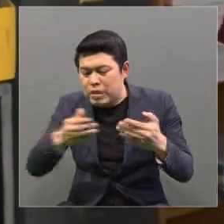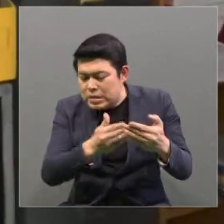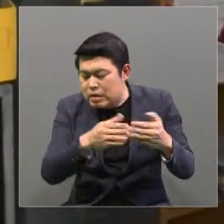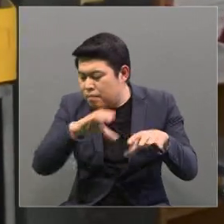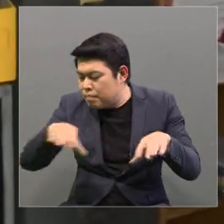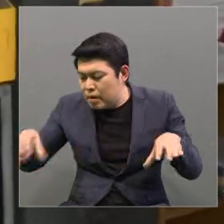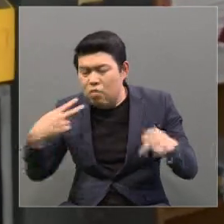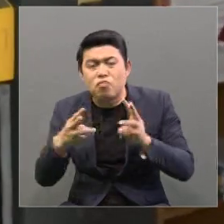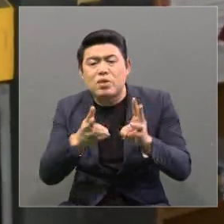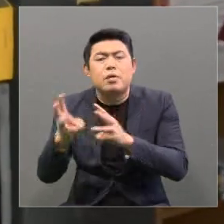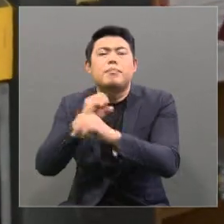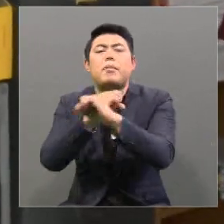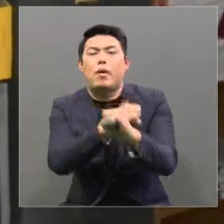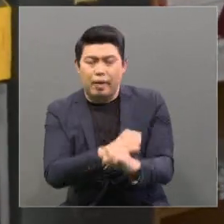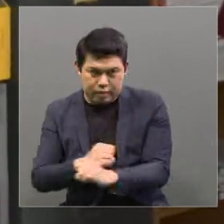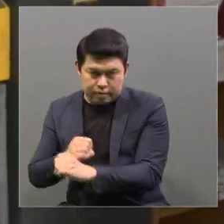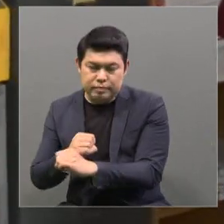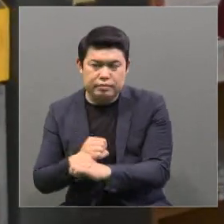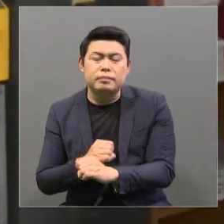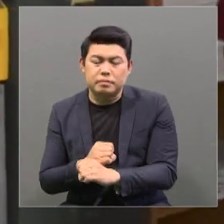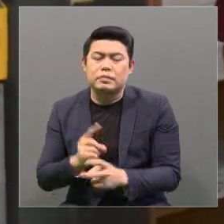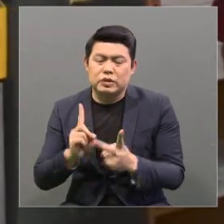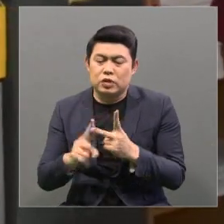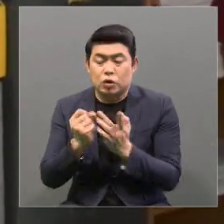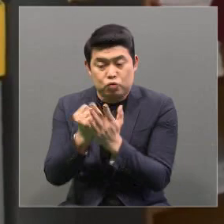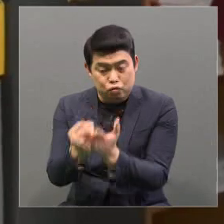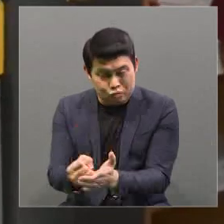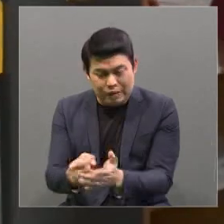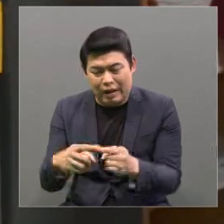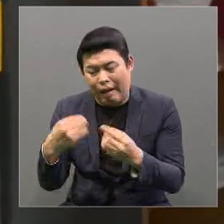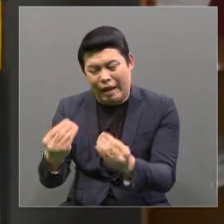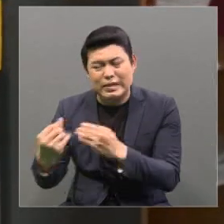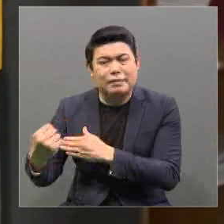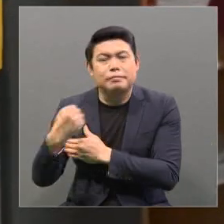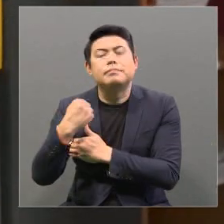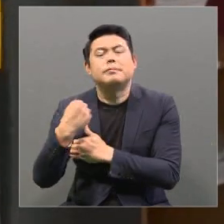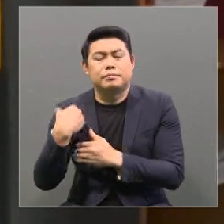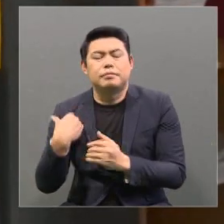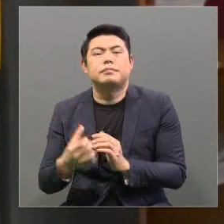ของมาตรการรักษาความปลอดภัย2ก็คือในเรื่องของการให้ความช่วยเหลือให้เข้มข้นมากยิ่งขึ้น